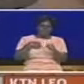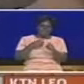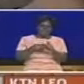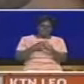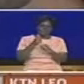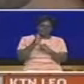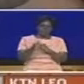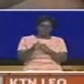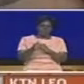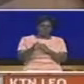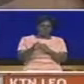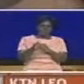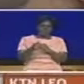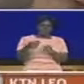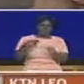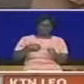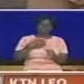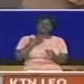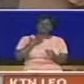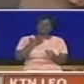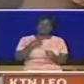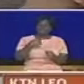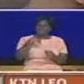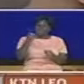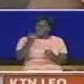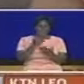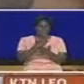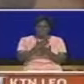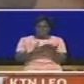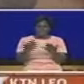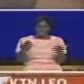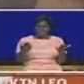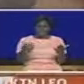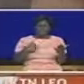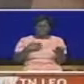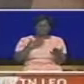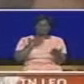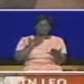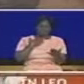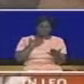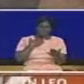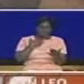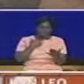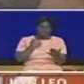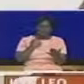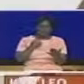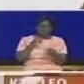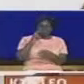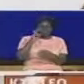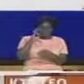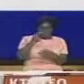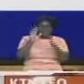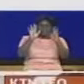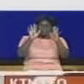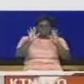And I want to state something that I've wanted you to hold dear